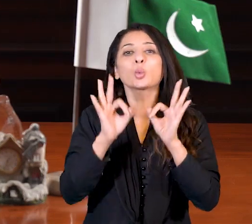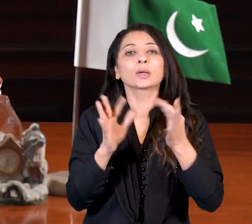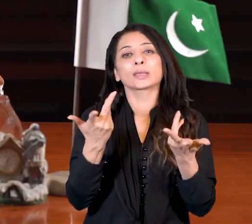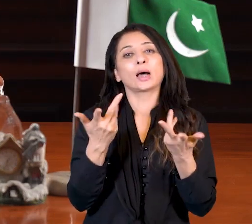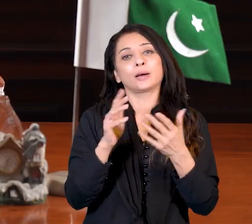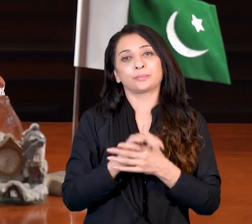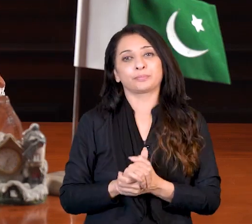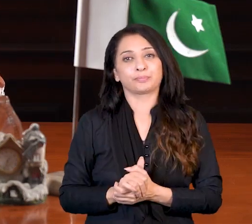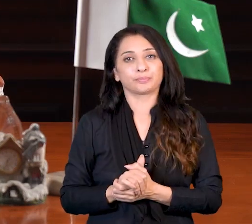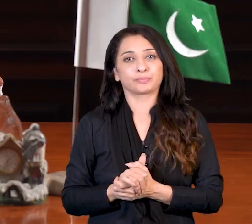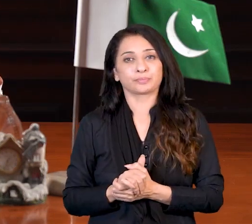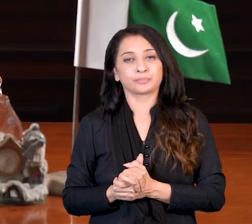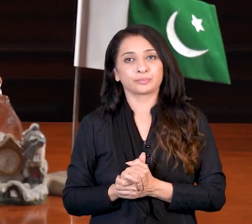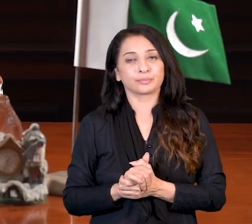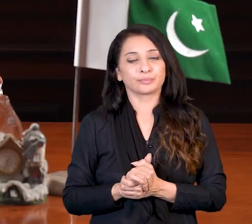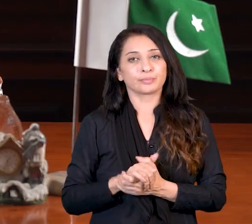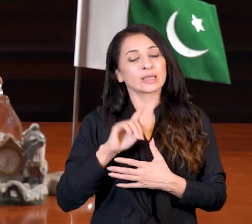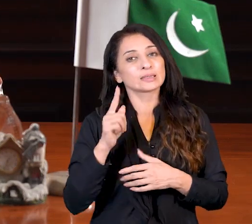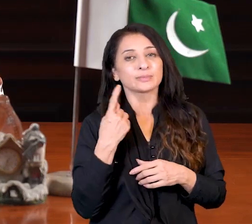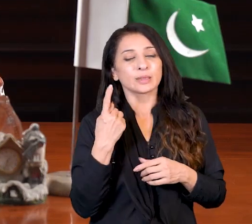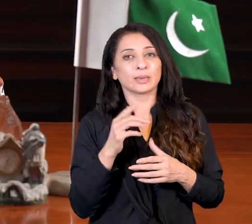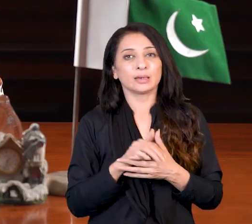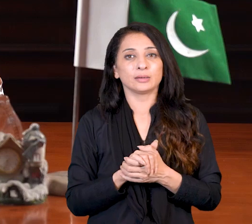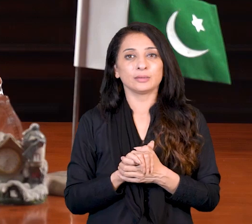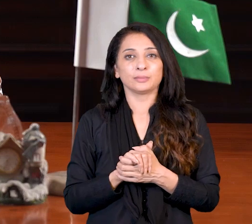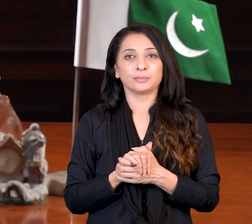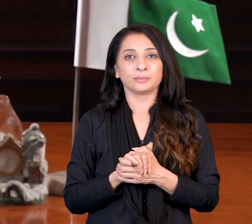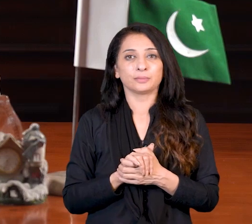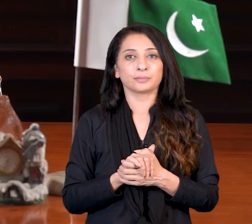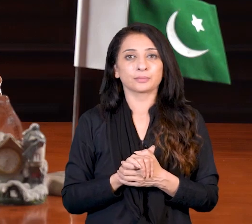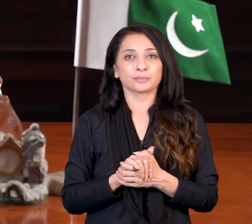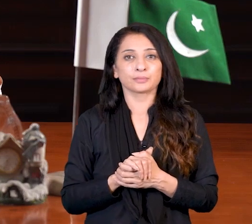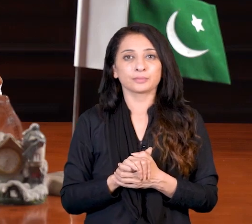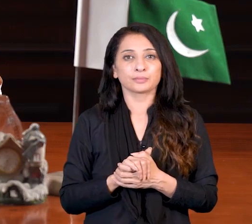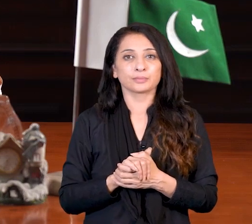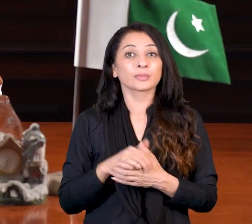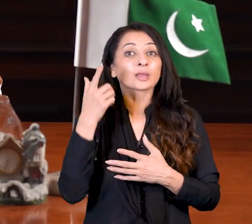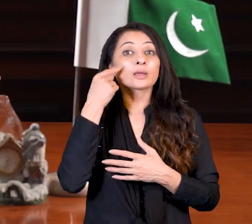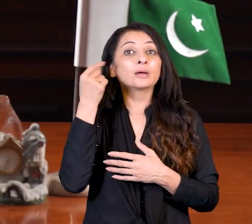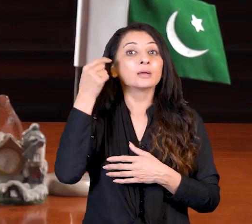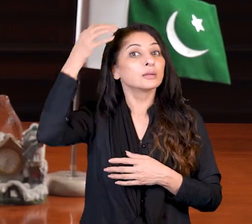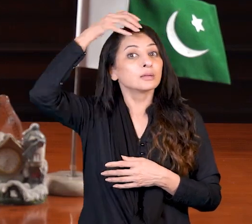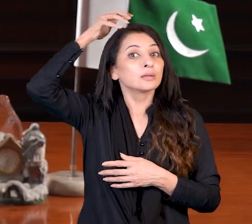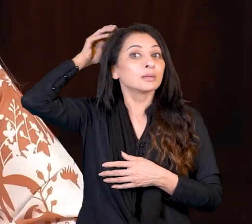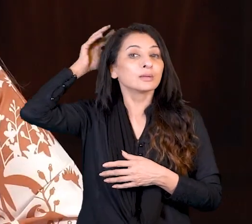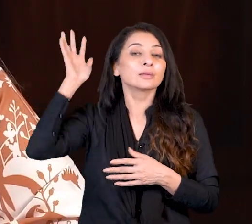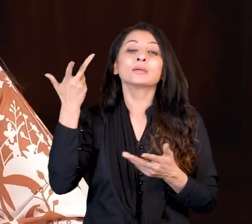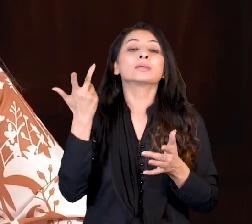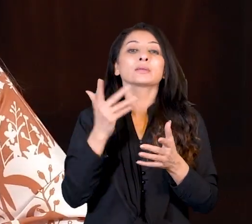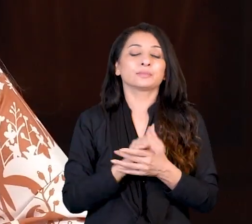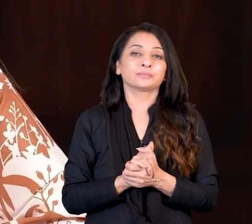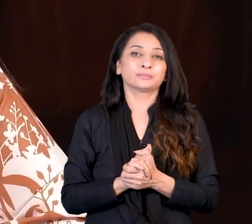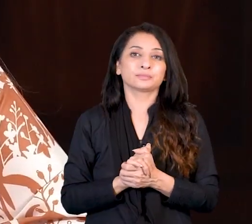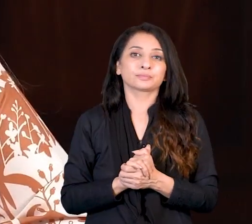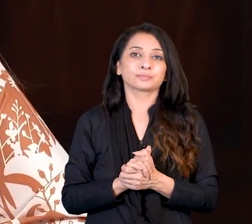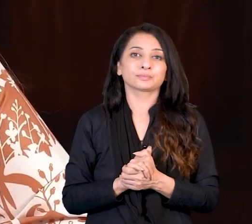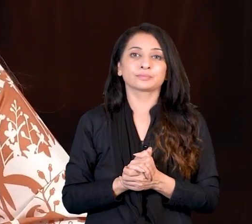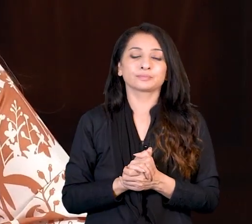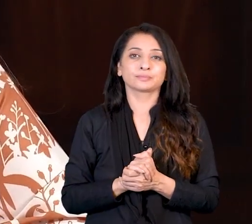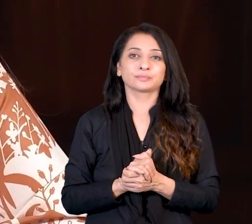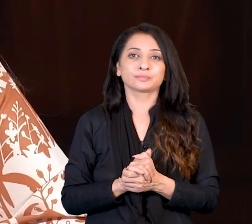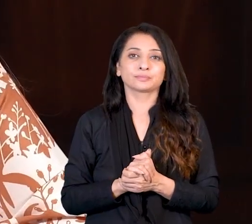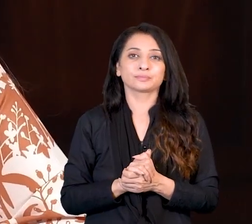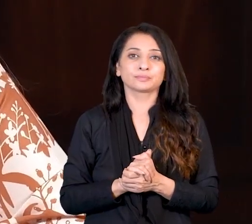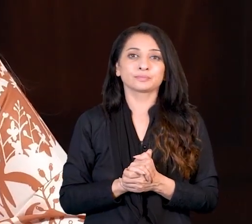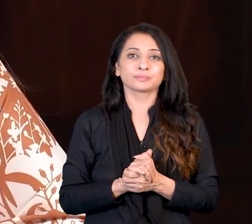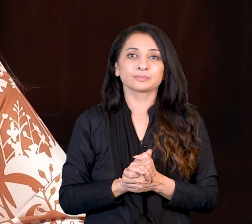तो सबसे पहले जो हमने कॉज सुना था जिसका नाम है मेल पैटर्न हेयर लॉस या मर्दाना गंजपन, तो उसके लिए क्या करते हैं, सबसे पहले हम कुछ ब्लड